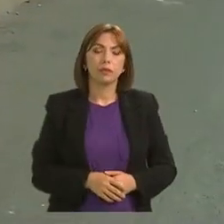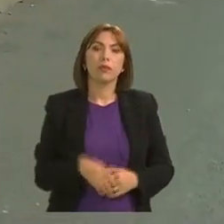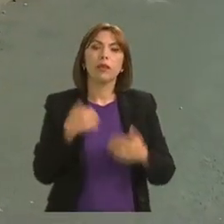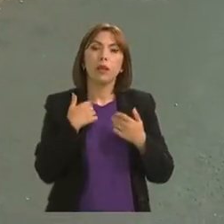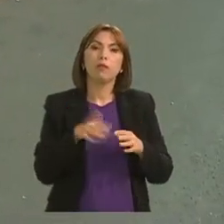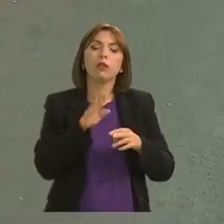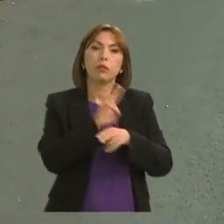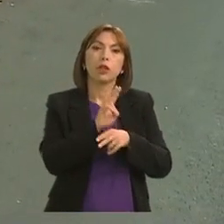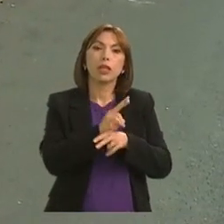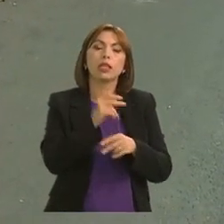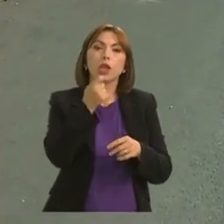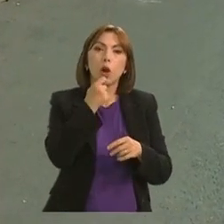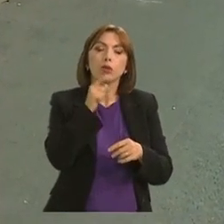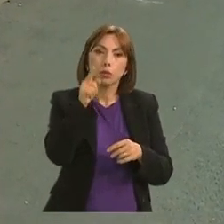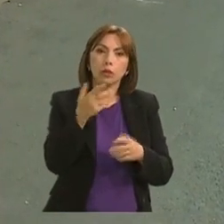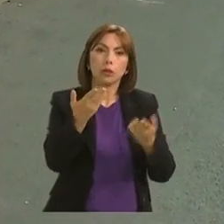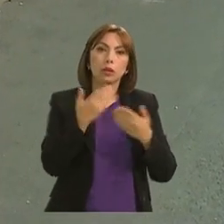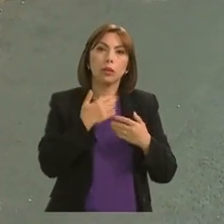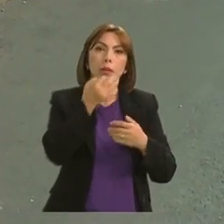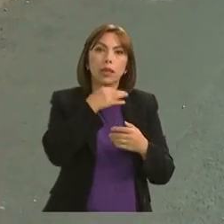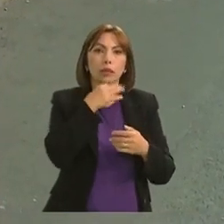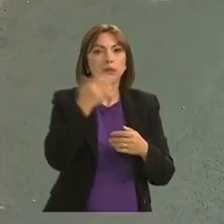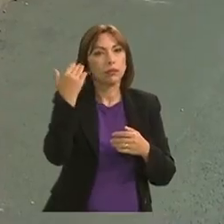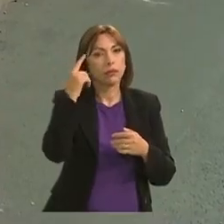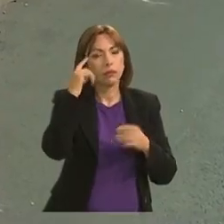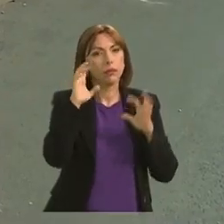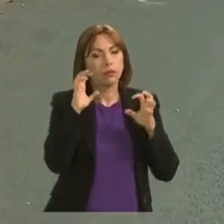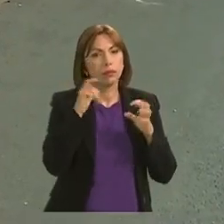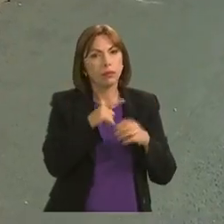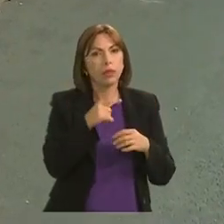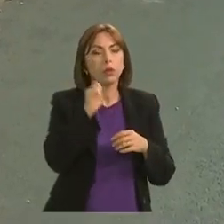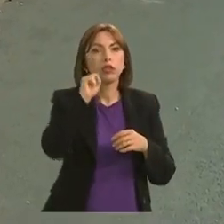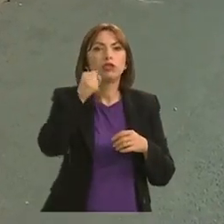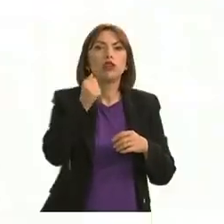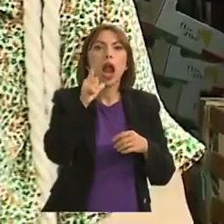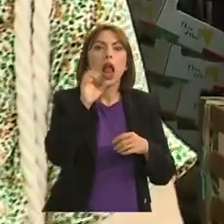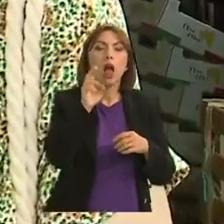protecția consumatorului. Ne-au dat niște pastiri, atunci mă gândesc că era un șalou care avea